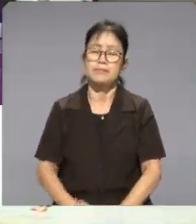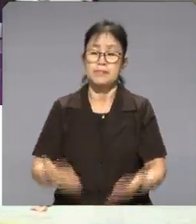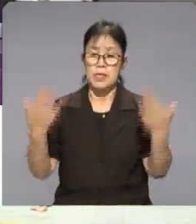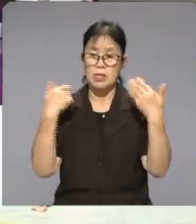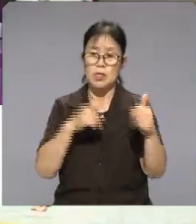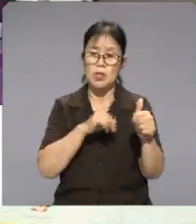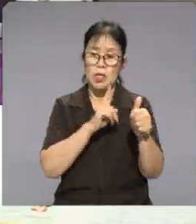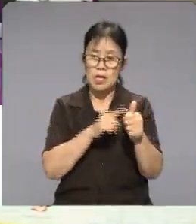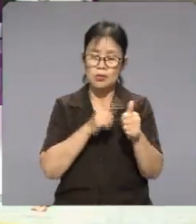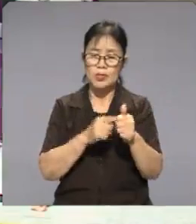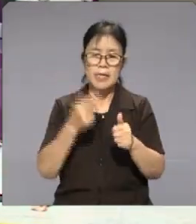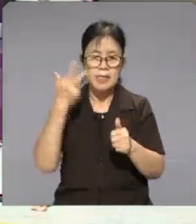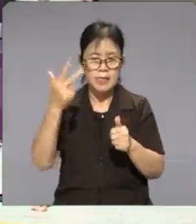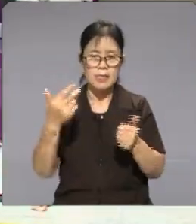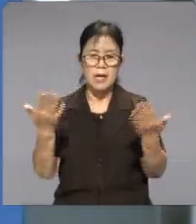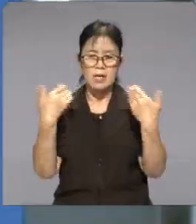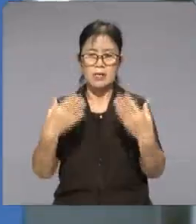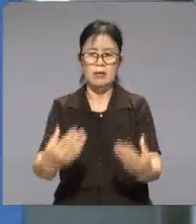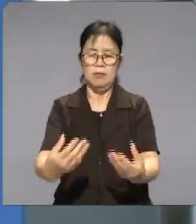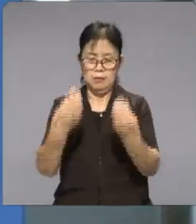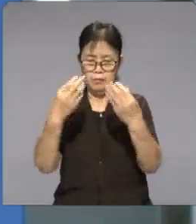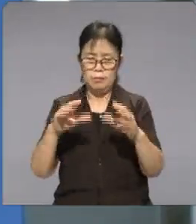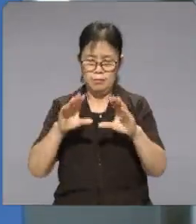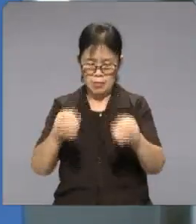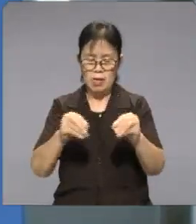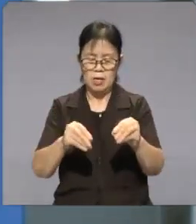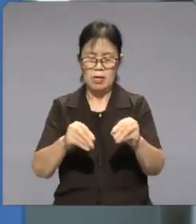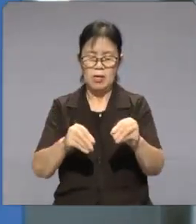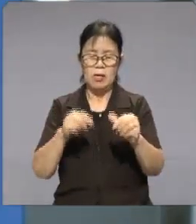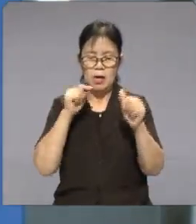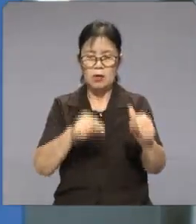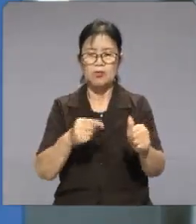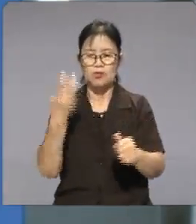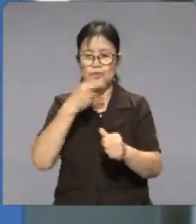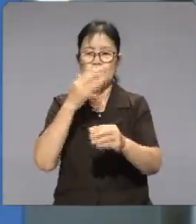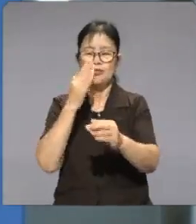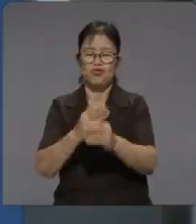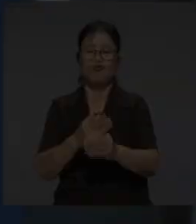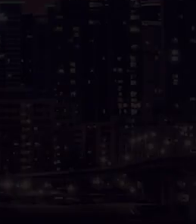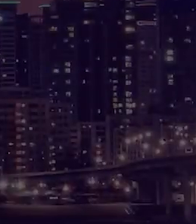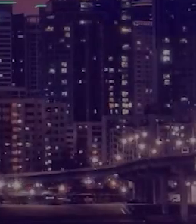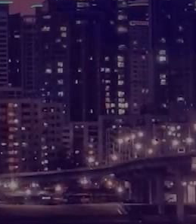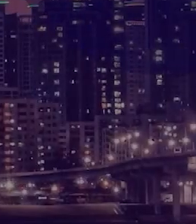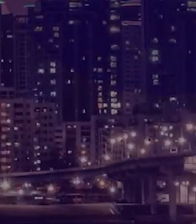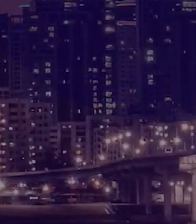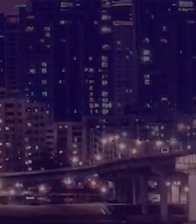학교 측은 a군에게 7일 등교 중지조차를 내리고 조사를 진행하고 있습니다